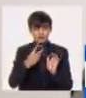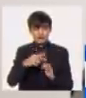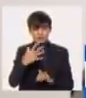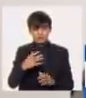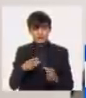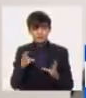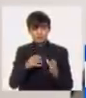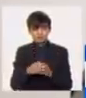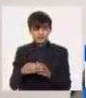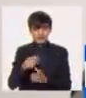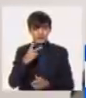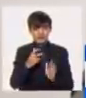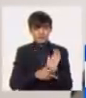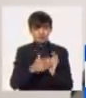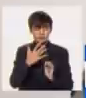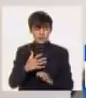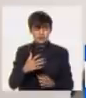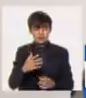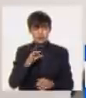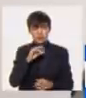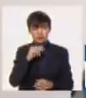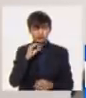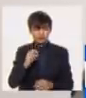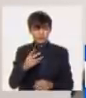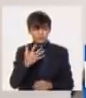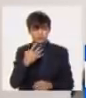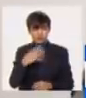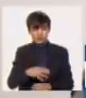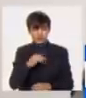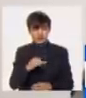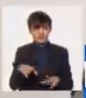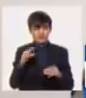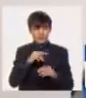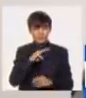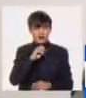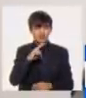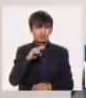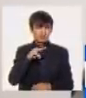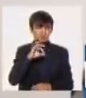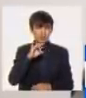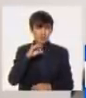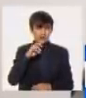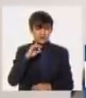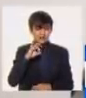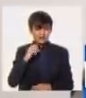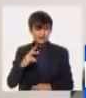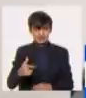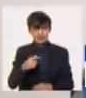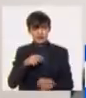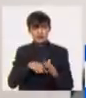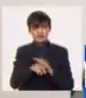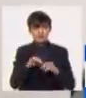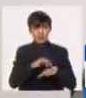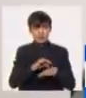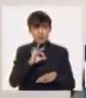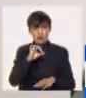категориям 285, по очагам 540. Также проводится мониторинг среди всех больных с ОРВИ и пневмонией.